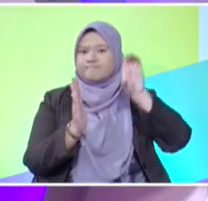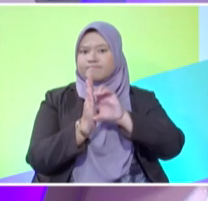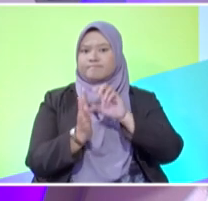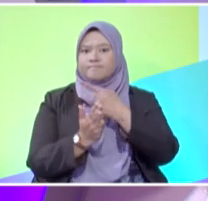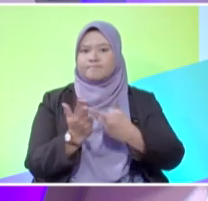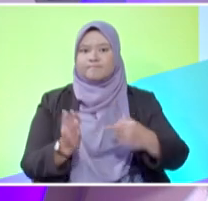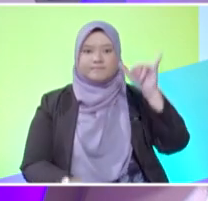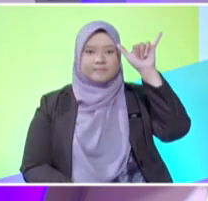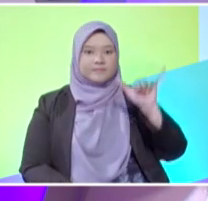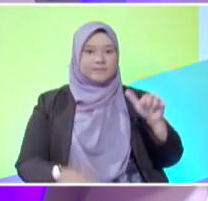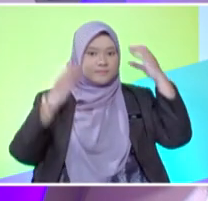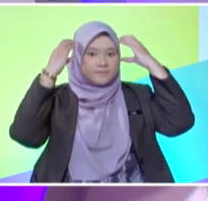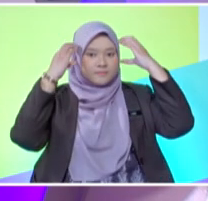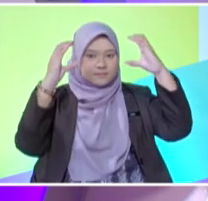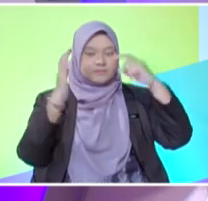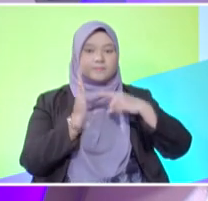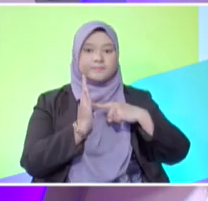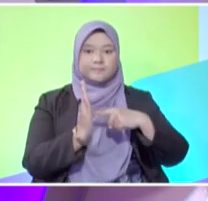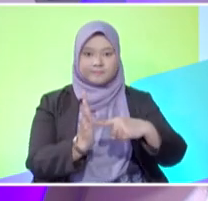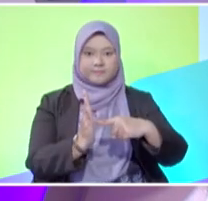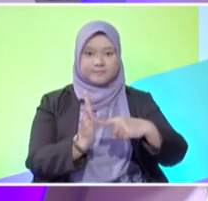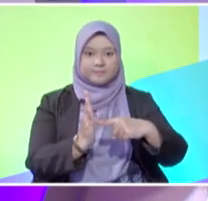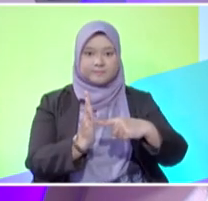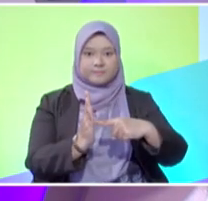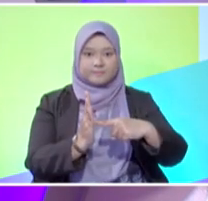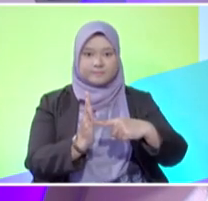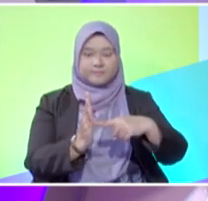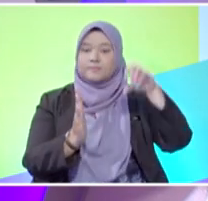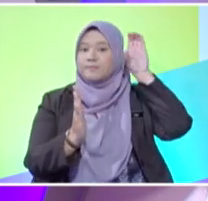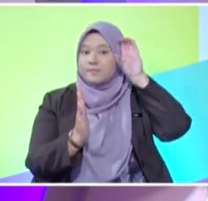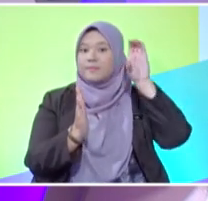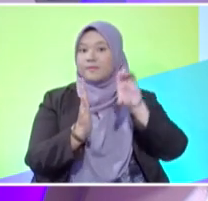harimau oke Ini hari mau ya